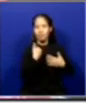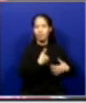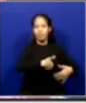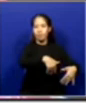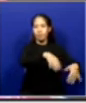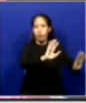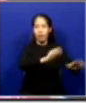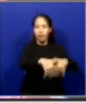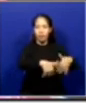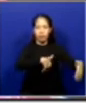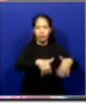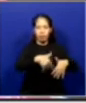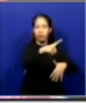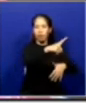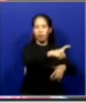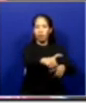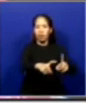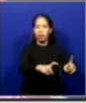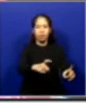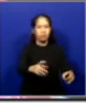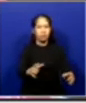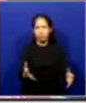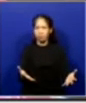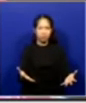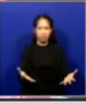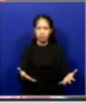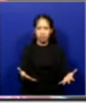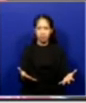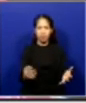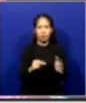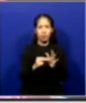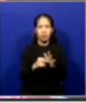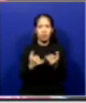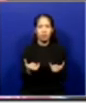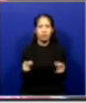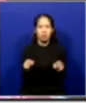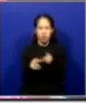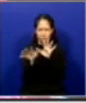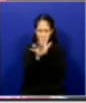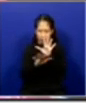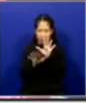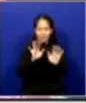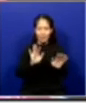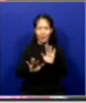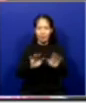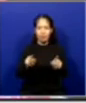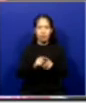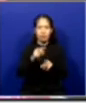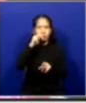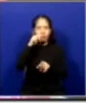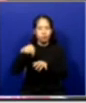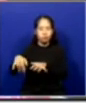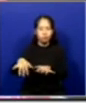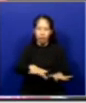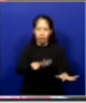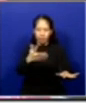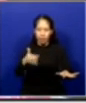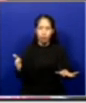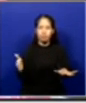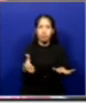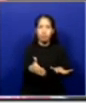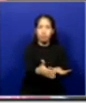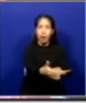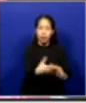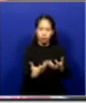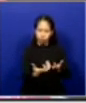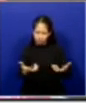ดดเดี่ยวนี่คือการแยกปลาออกจากน้ำไหมคะแยกปลาสร้อยปลาซิวกุ้งฝอยห